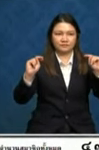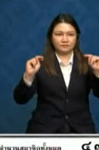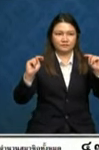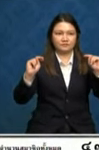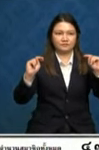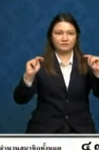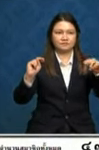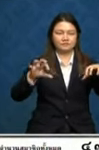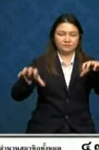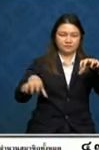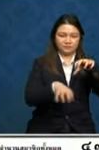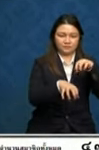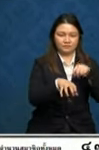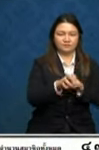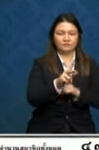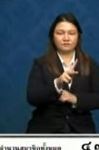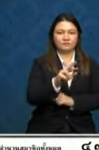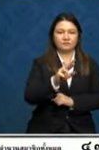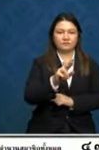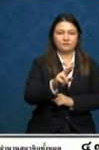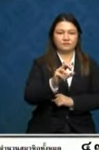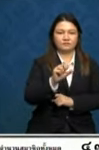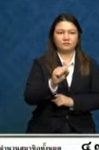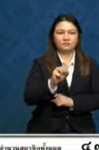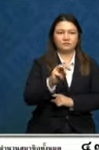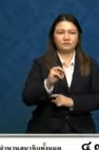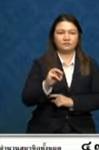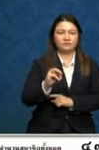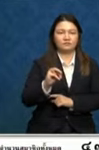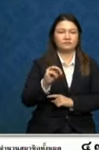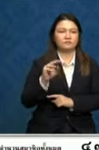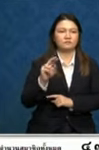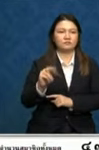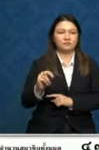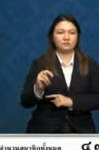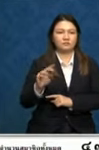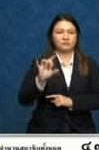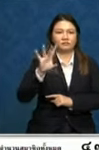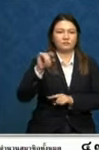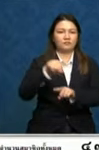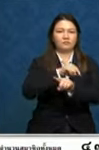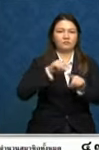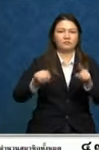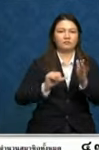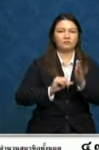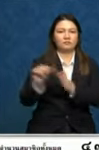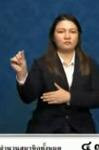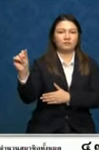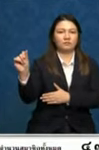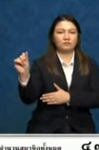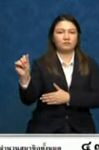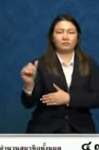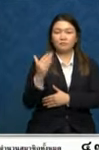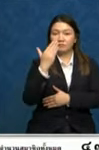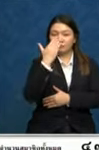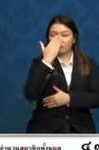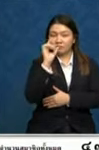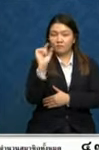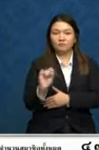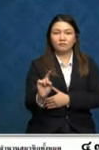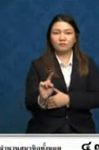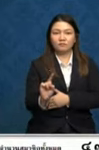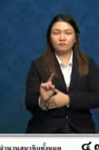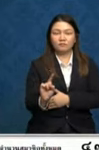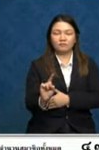งภายในหรือกลวน.ผมขอตัด 100% ท่านประธานครับที่ขอตัด 100% ก็เพราะว่